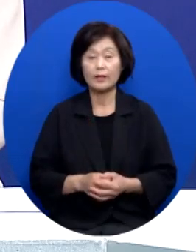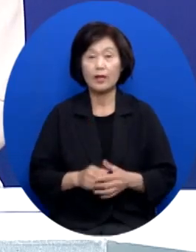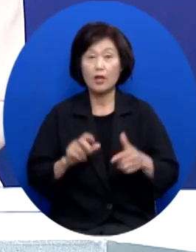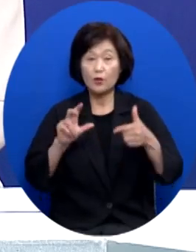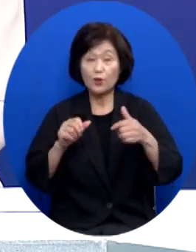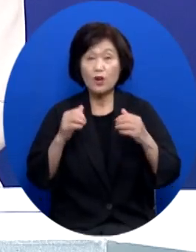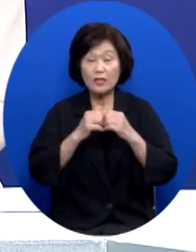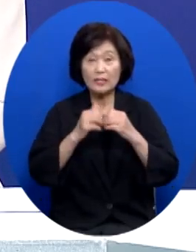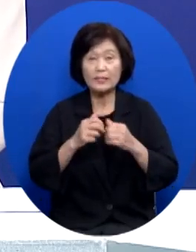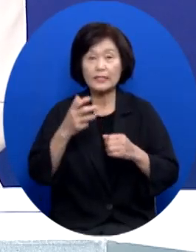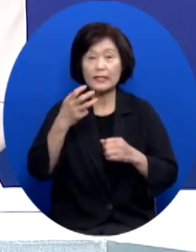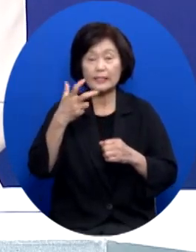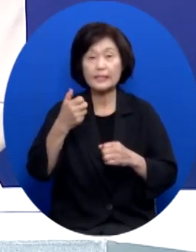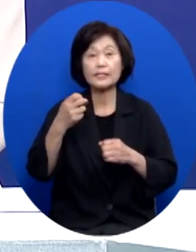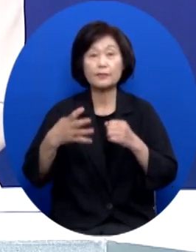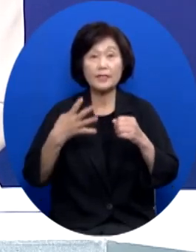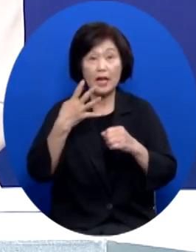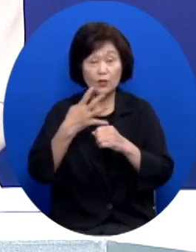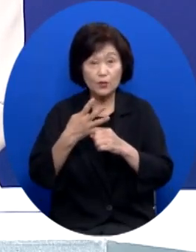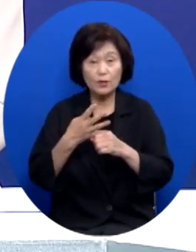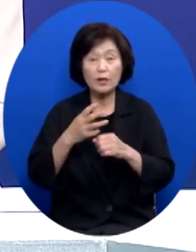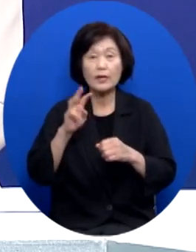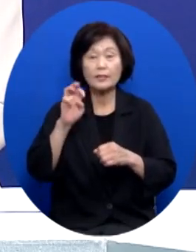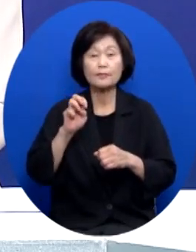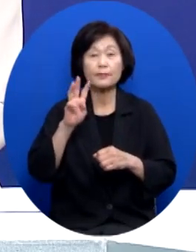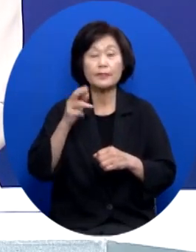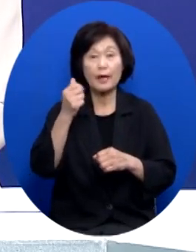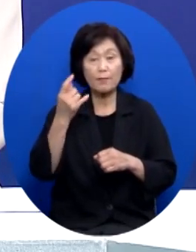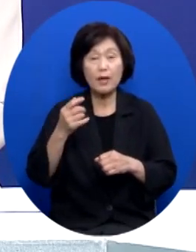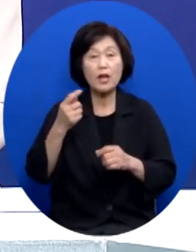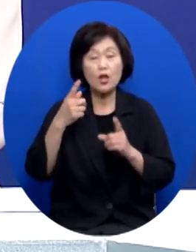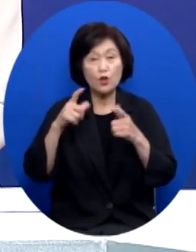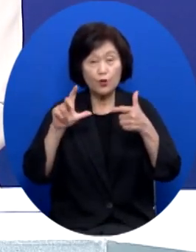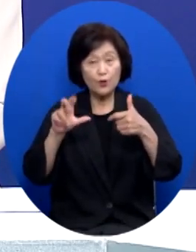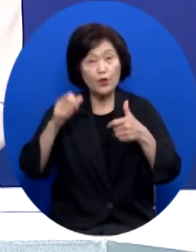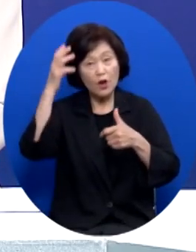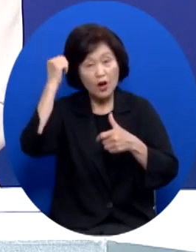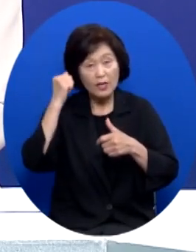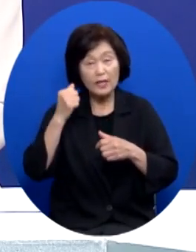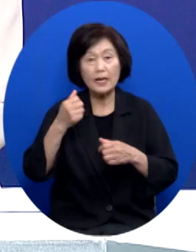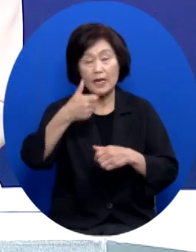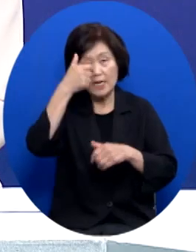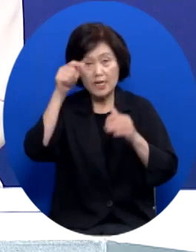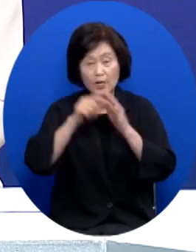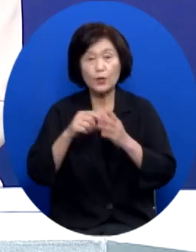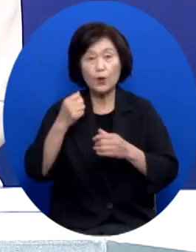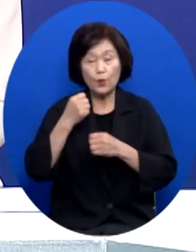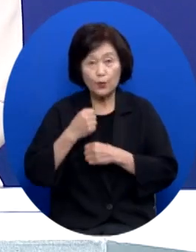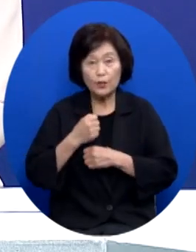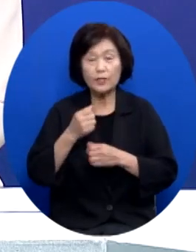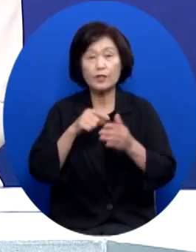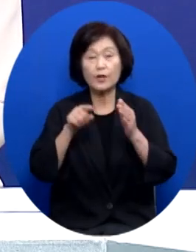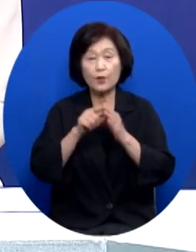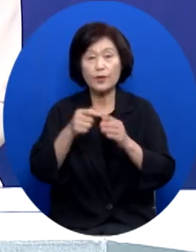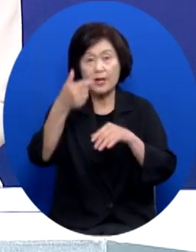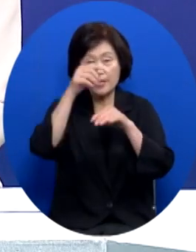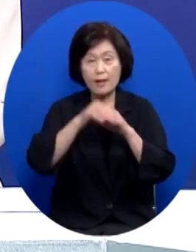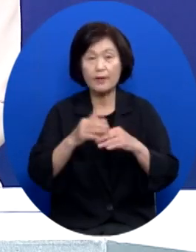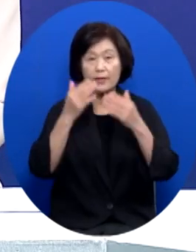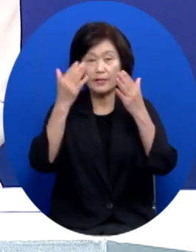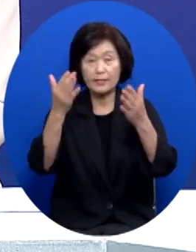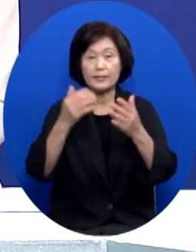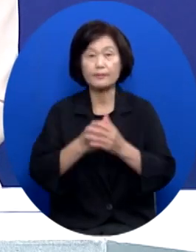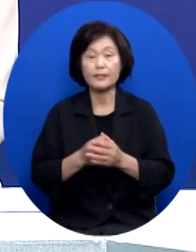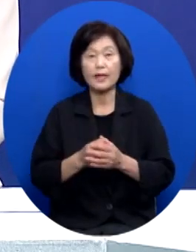6.25 전쟁 74주년을 맞아 제33회 6.25 상기 기독장병 구국성회가 열렸습니다. 사흘 동안 진행된 이번